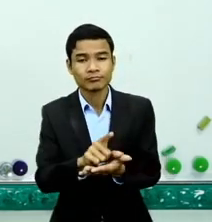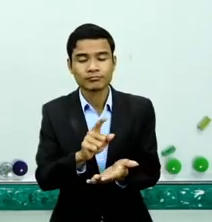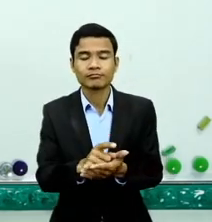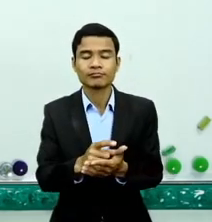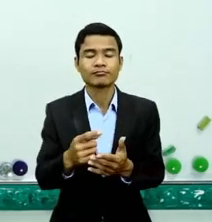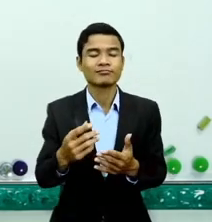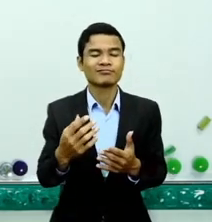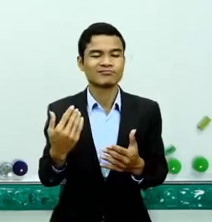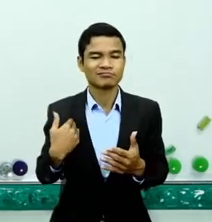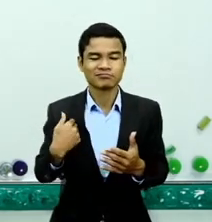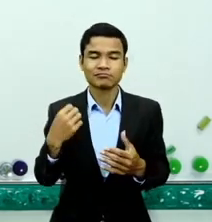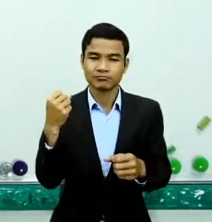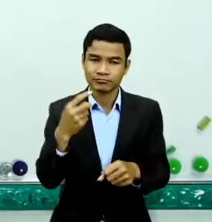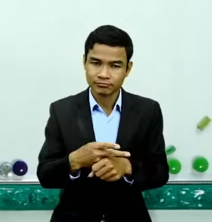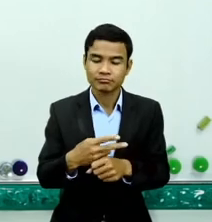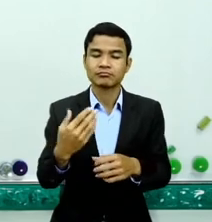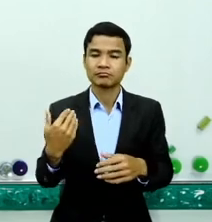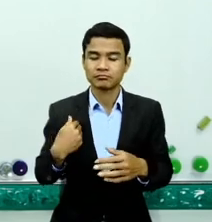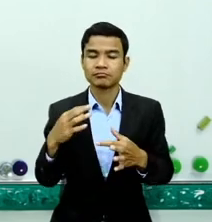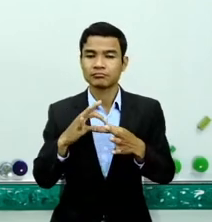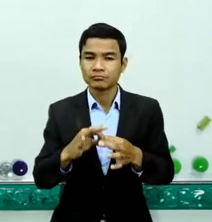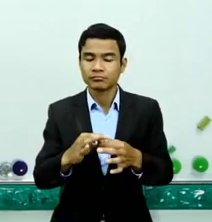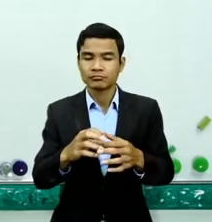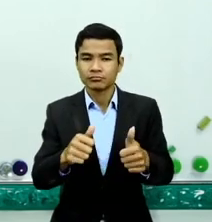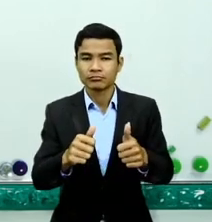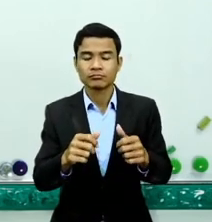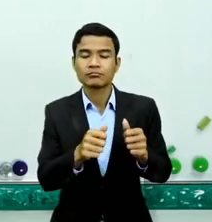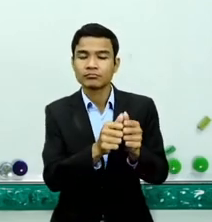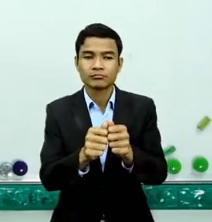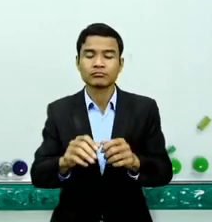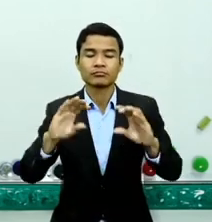miên tầm nè tầm nong lo cho mối nắng lục rù nè rù con